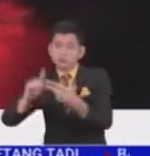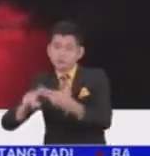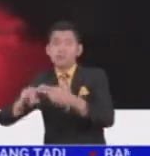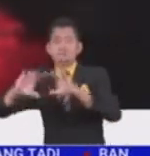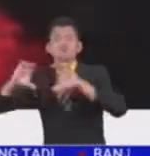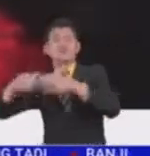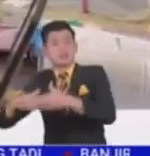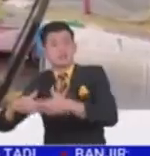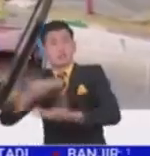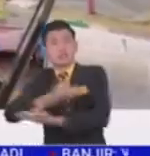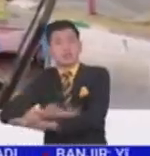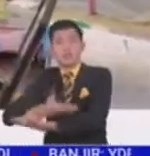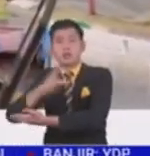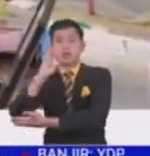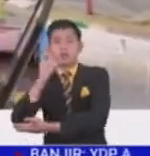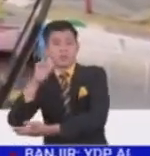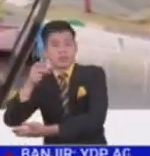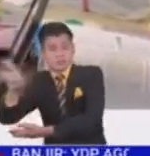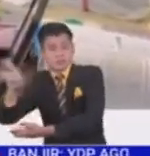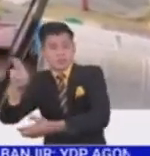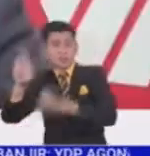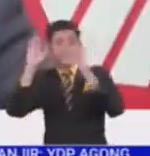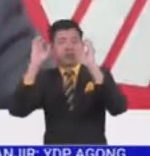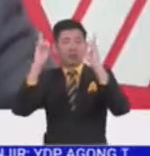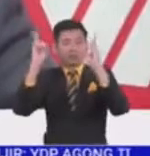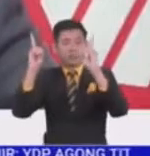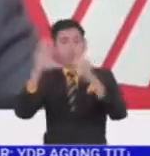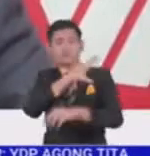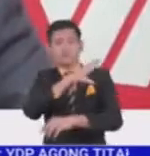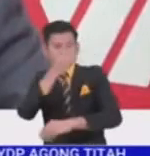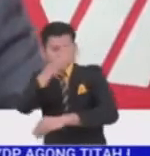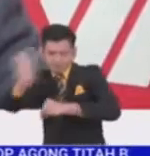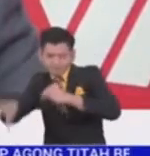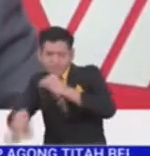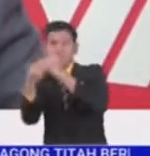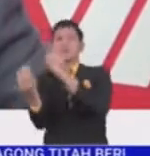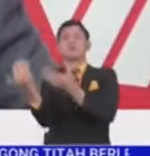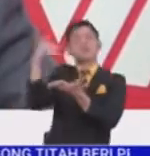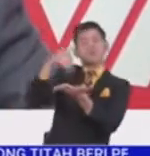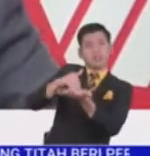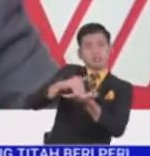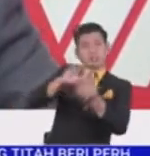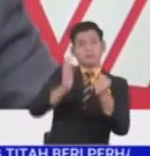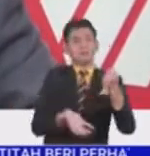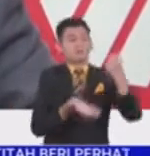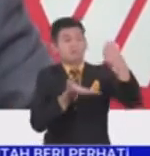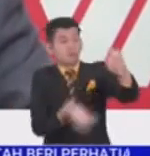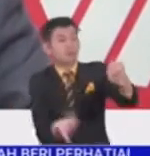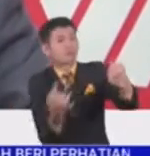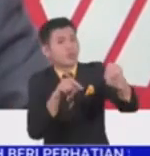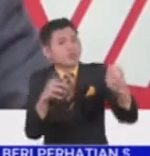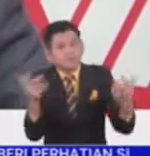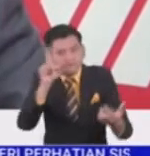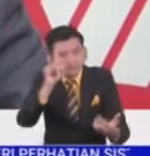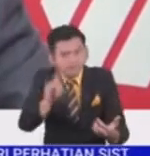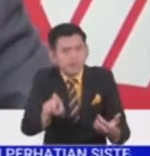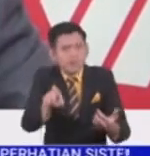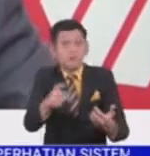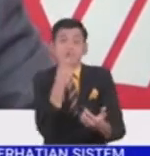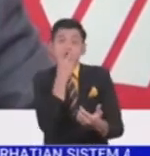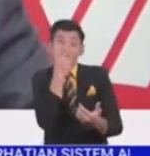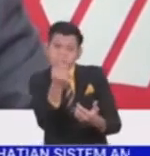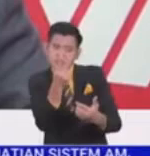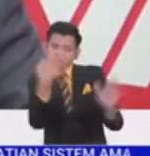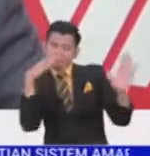OKU, pendidikan khas. Mereka ini perlukan tambahan dari segi peruntukan untuk memulihkan semula